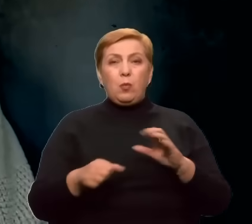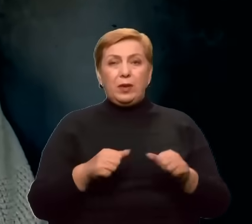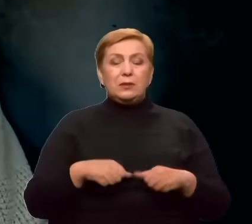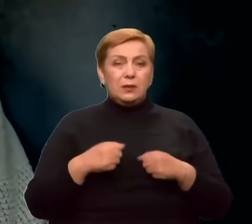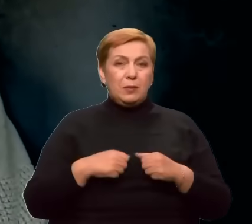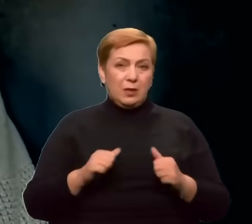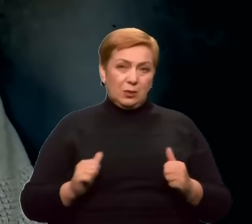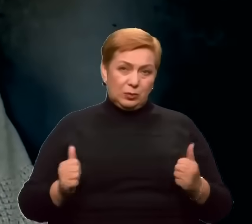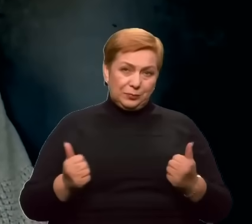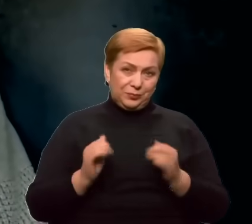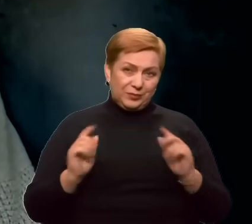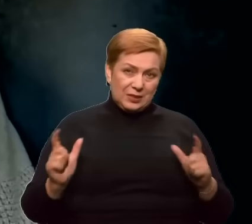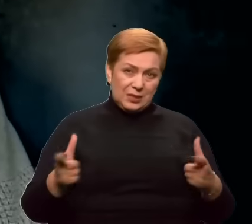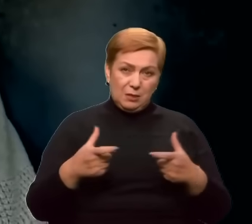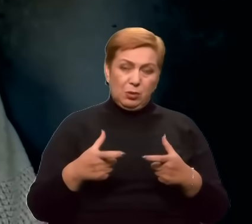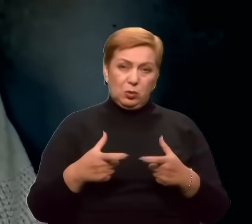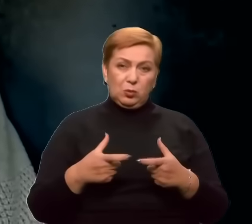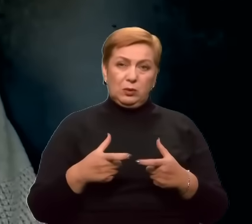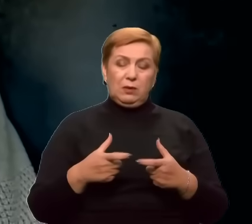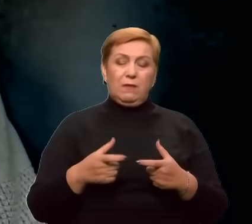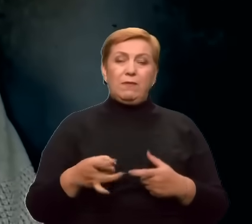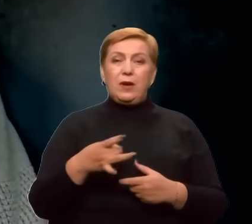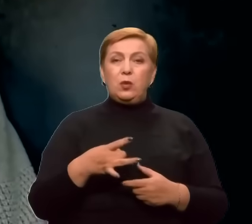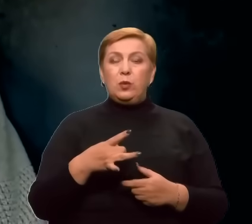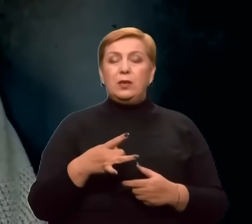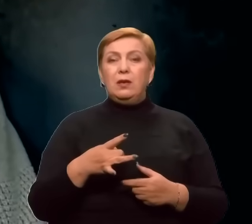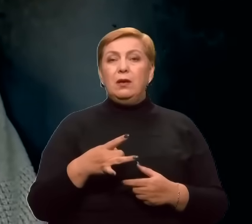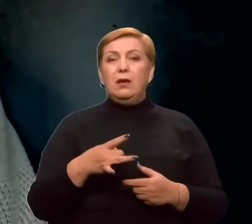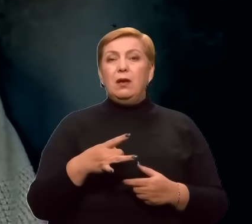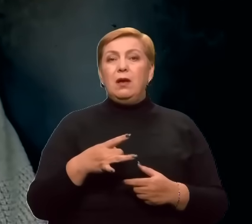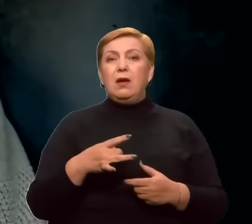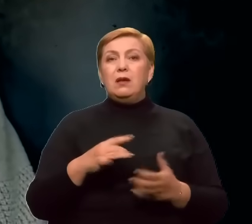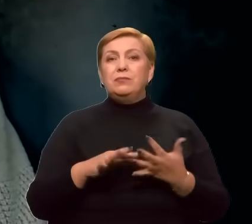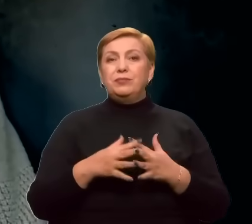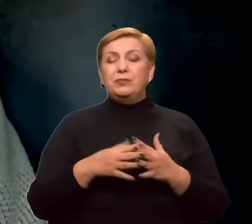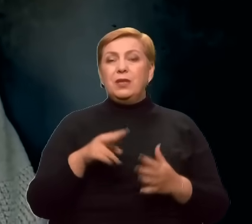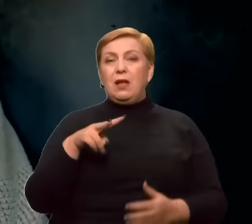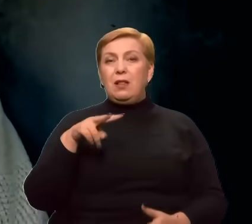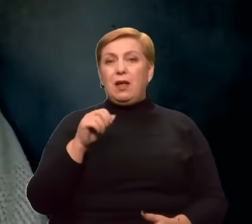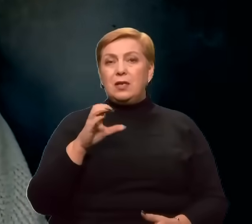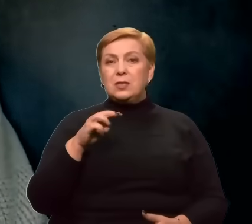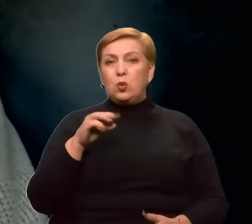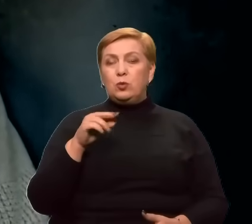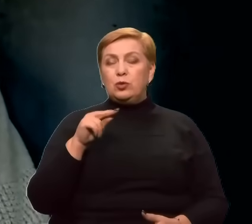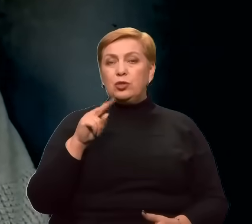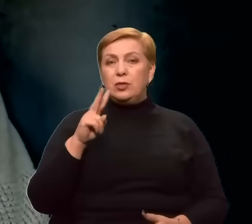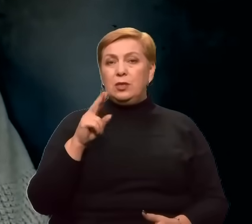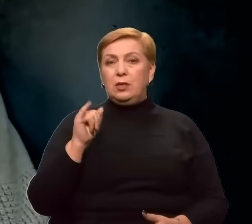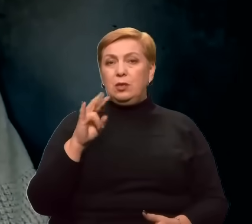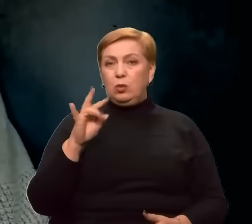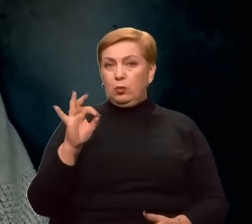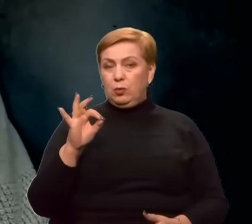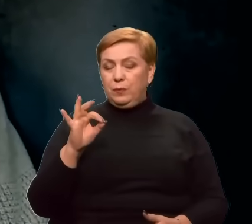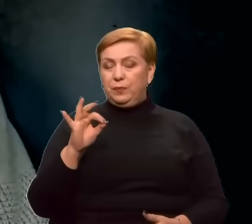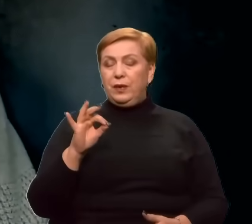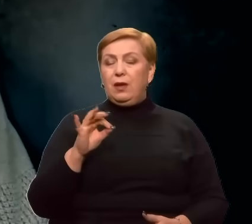Авдіївки і замкнути його в районі населеного пункту Ласточкіна. Те, що відбувається наразі. Спроби